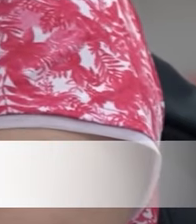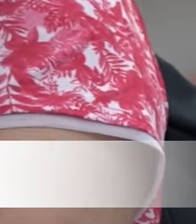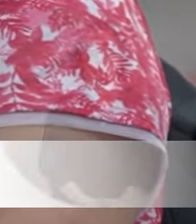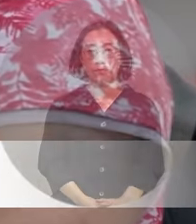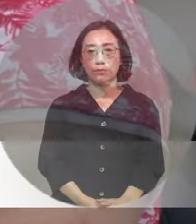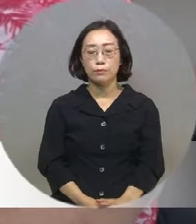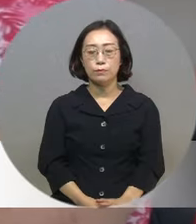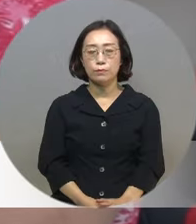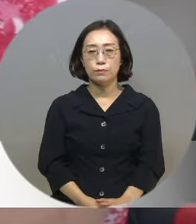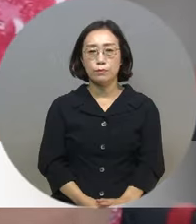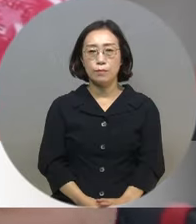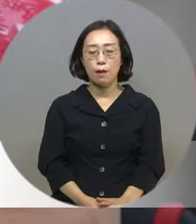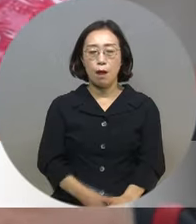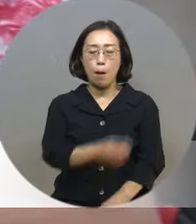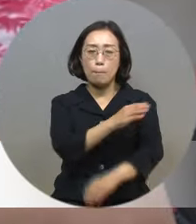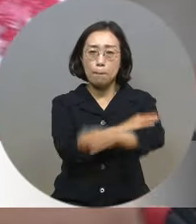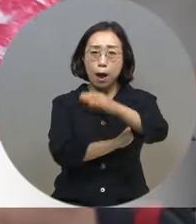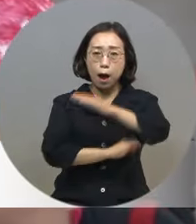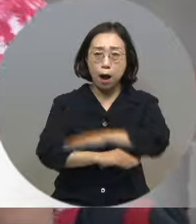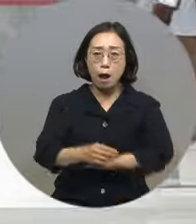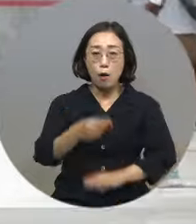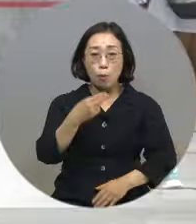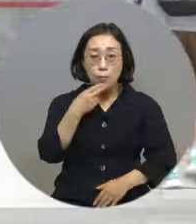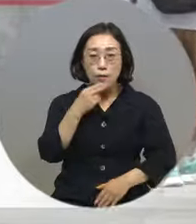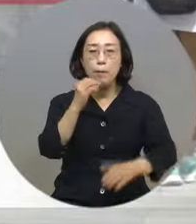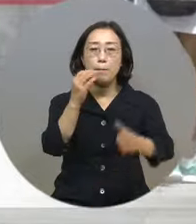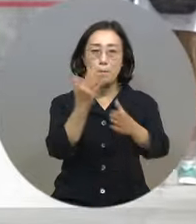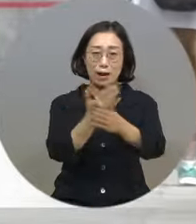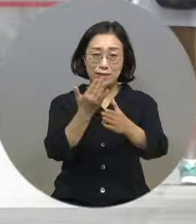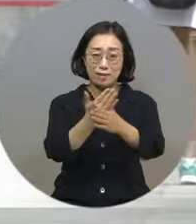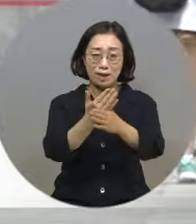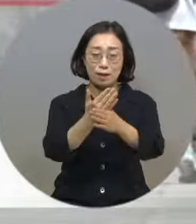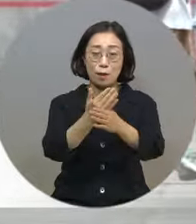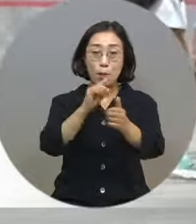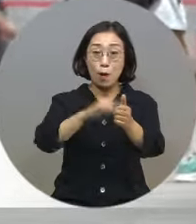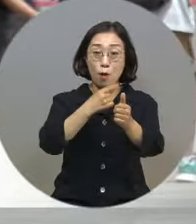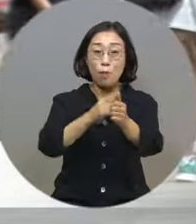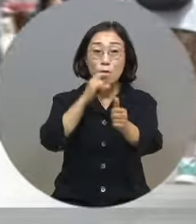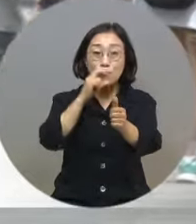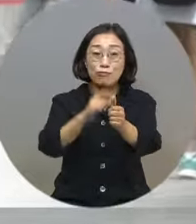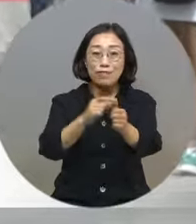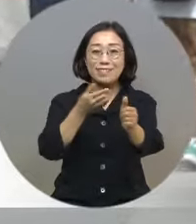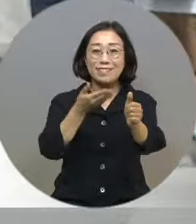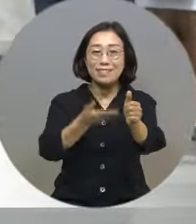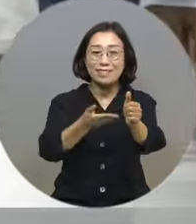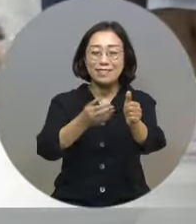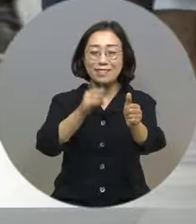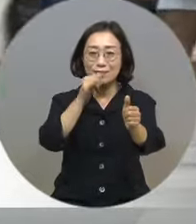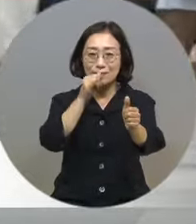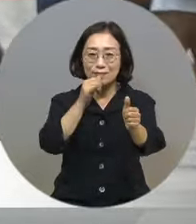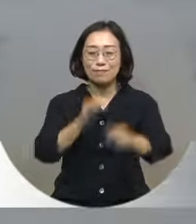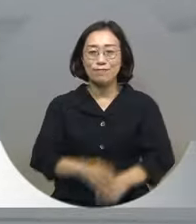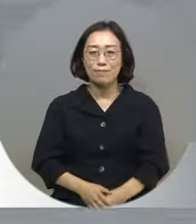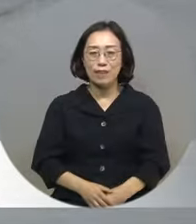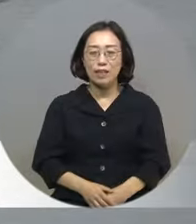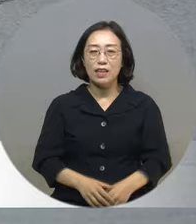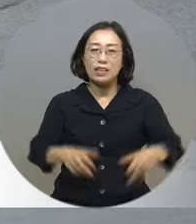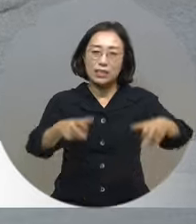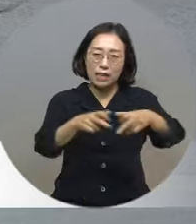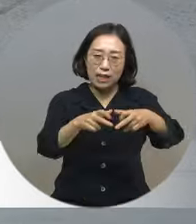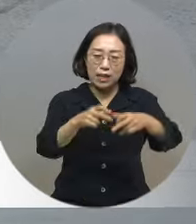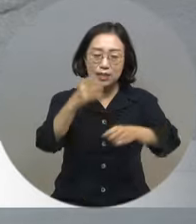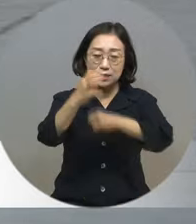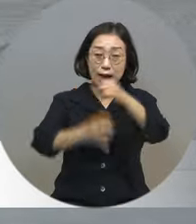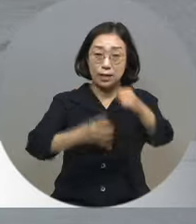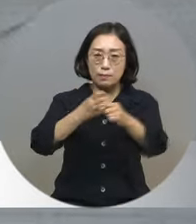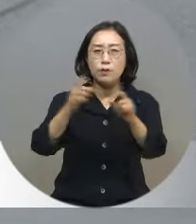국내 최초 양팔 없는 왼발 박사라는 수식으로 불리는 사람이 있습니다 장애인으로서 40년을